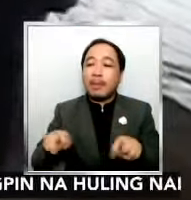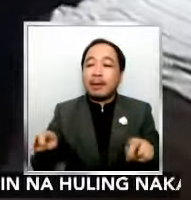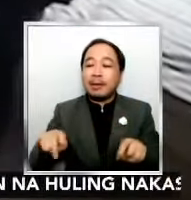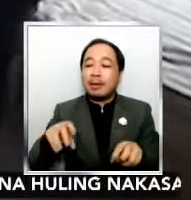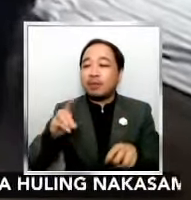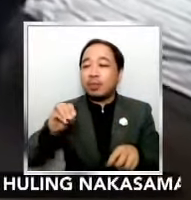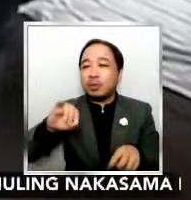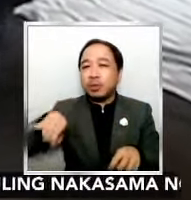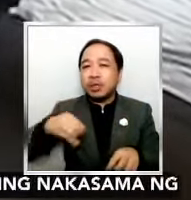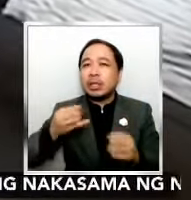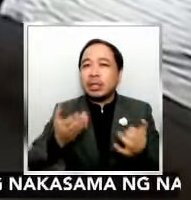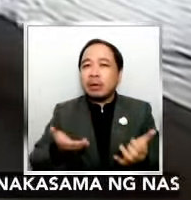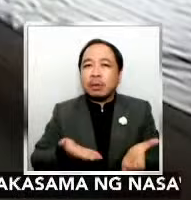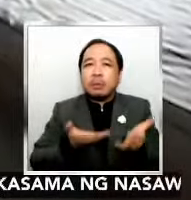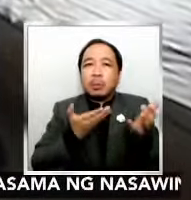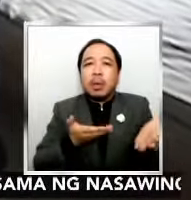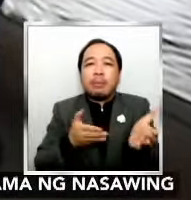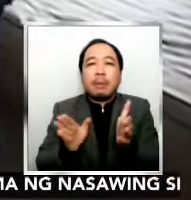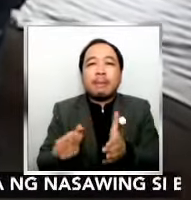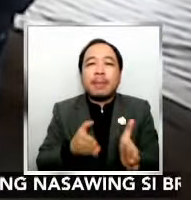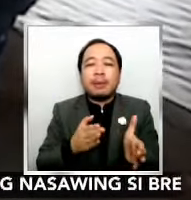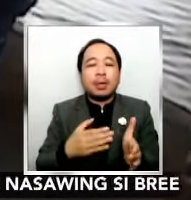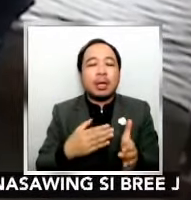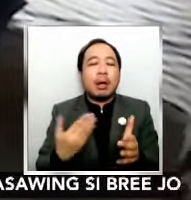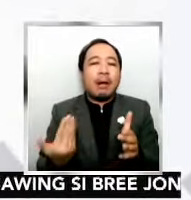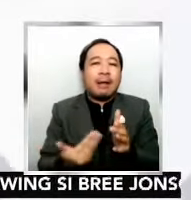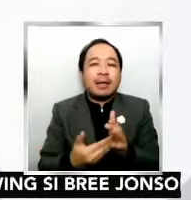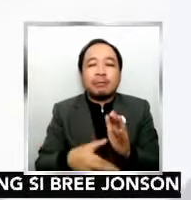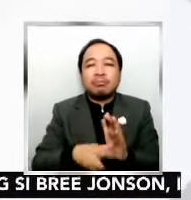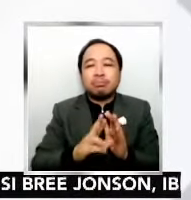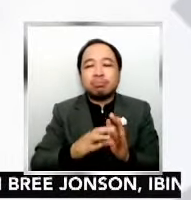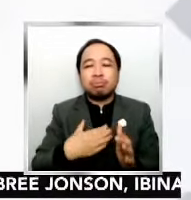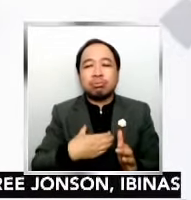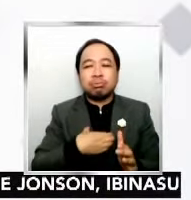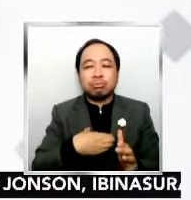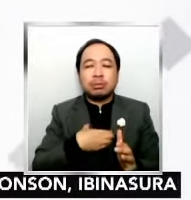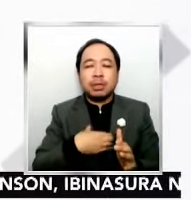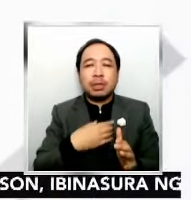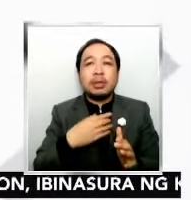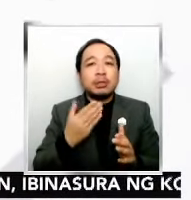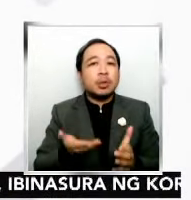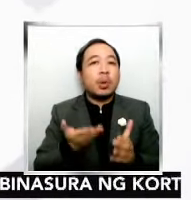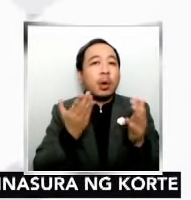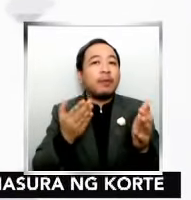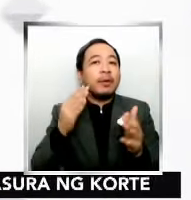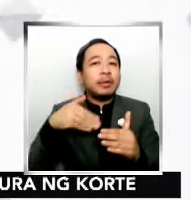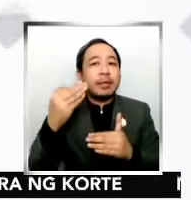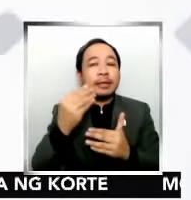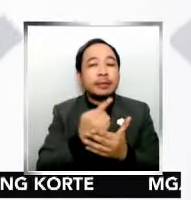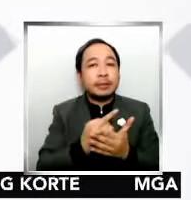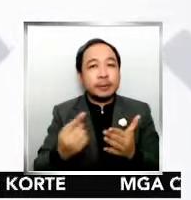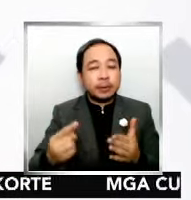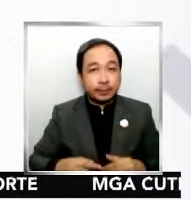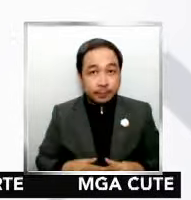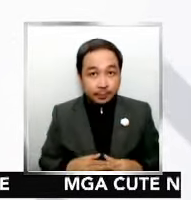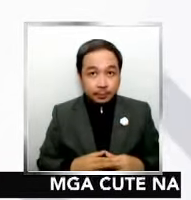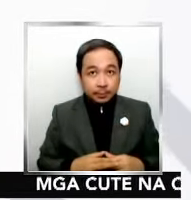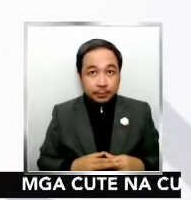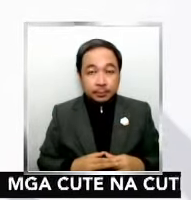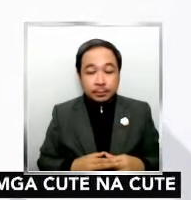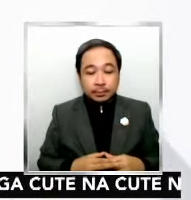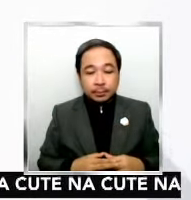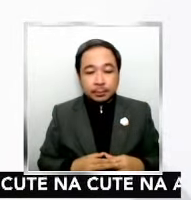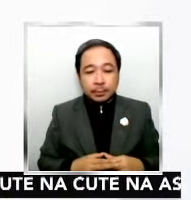for reconsideration na ihahain sa susunod na linggo. Yan yung ruling ng ating